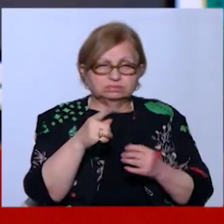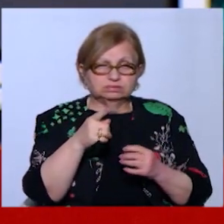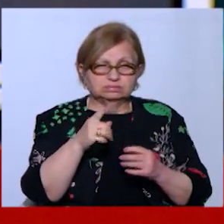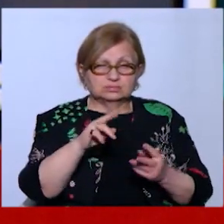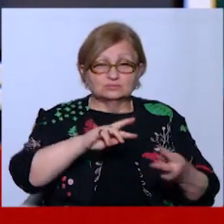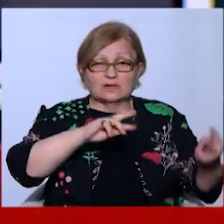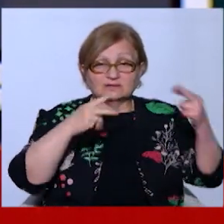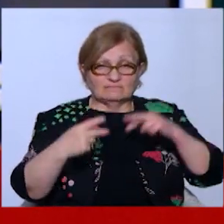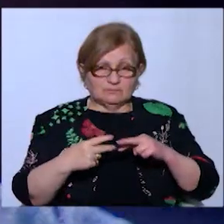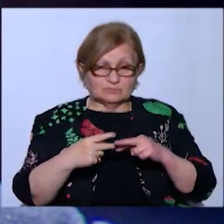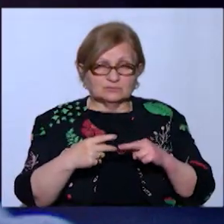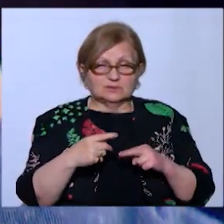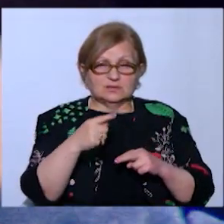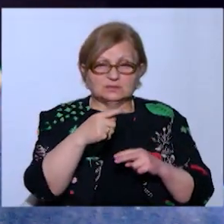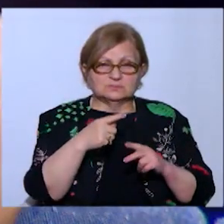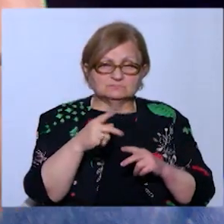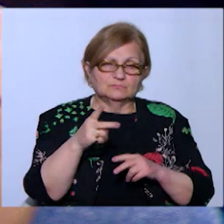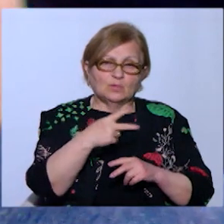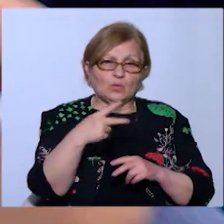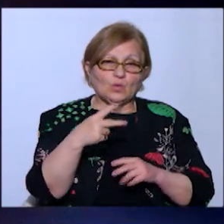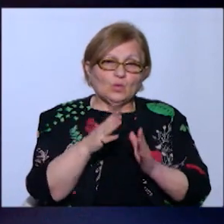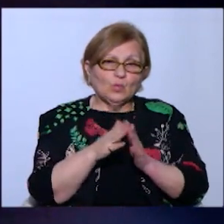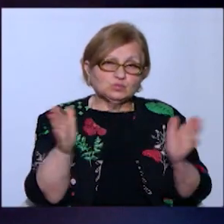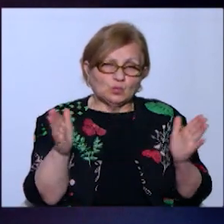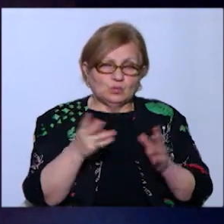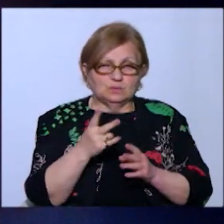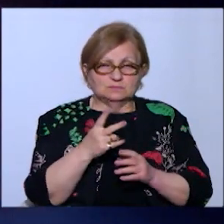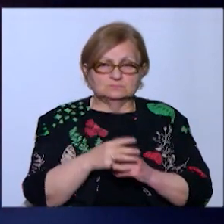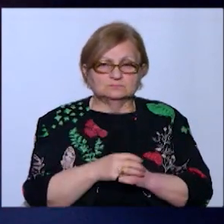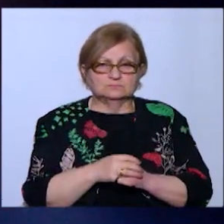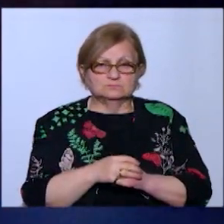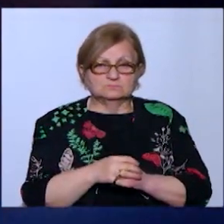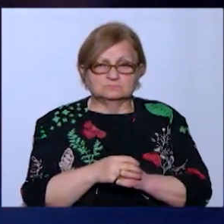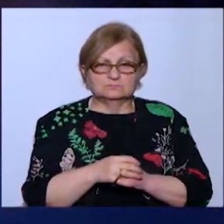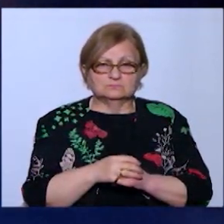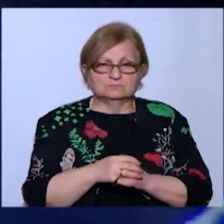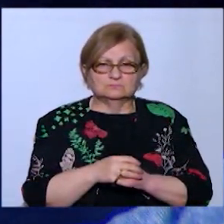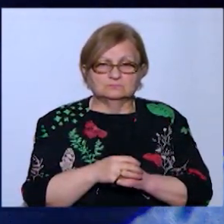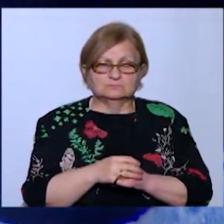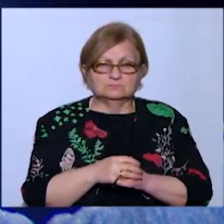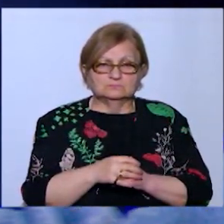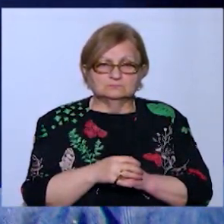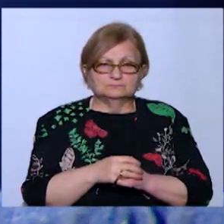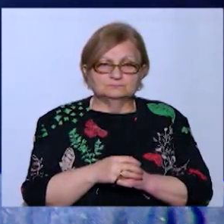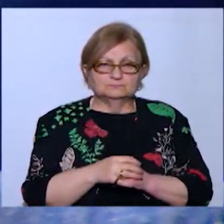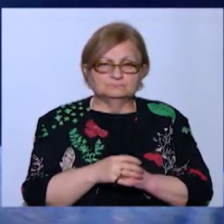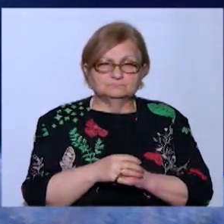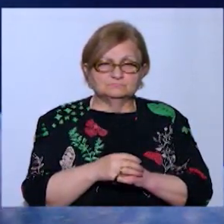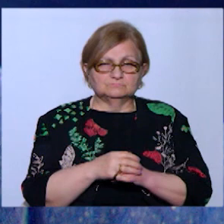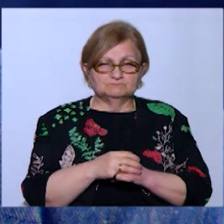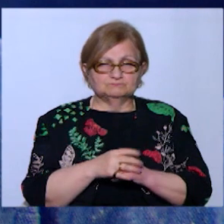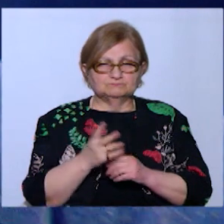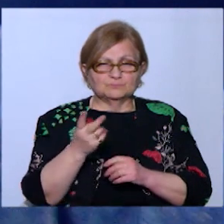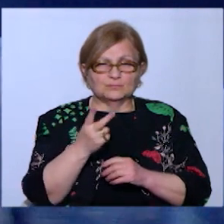გადავატრიალოთ, გადაბრუნდეს უტოლობის ნიშანი და ნაკლები ანტოლი 0.5-ზე მიიღება და მათ შორის უმცირესი, რომელიც არის x + 2,